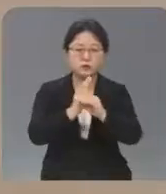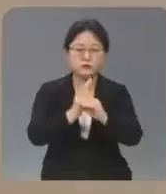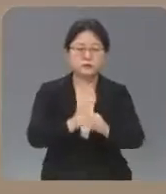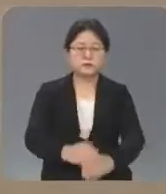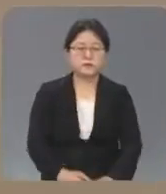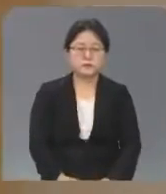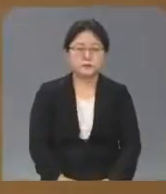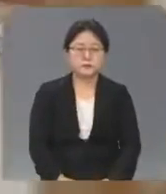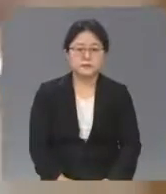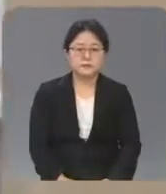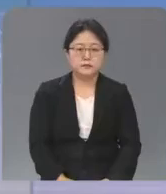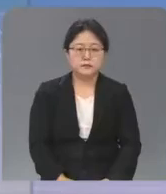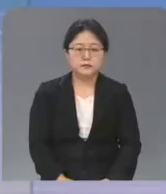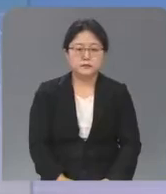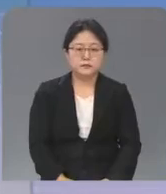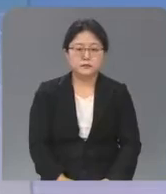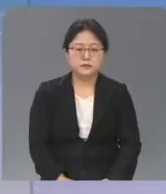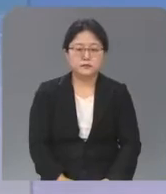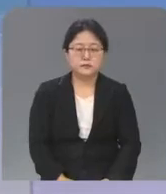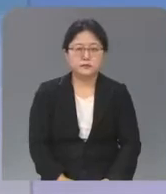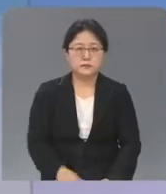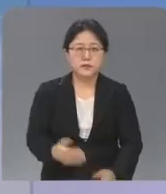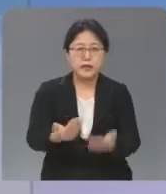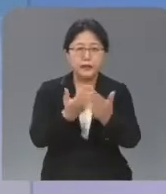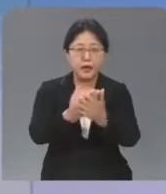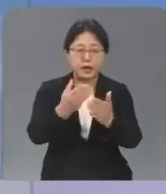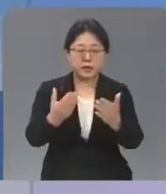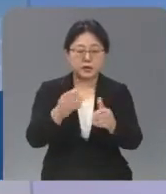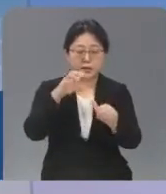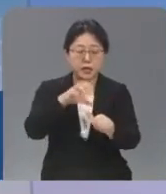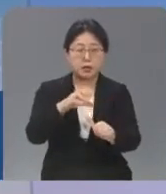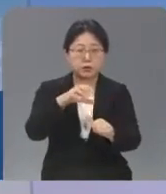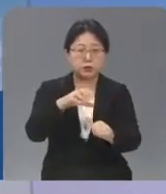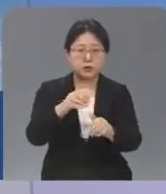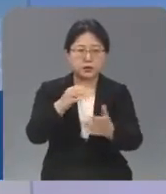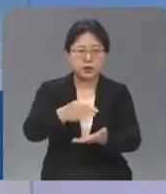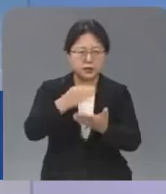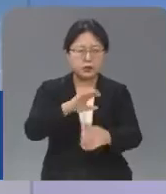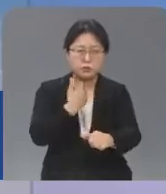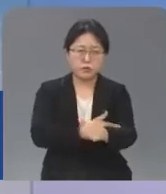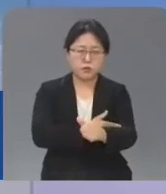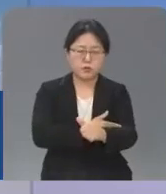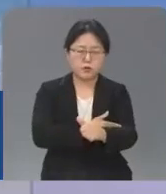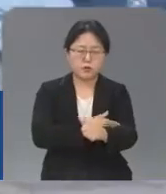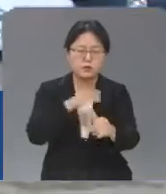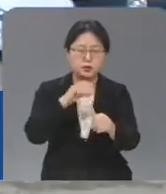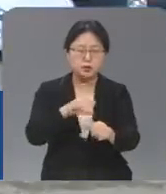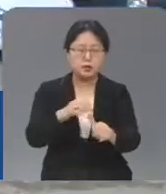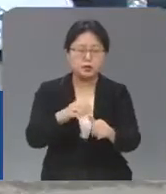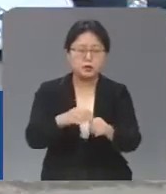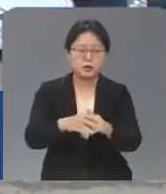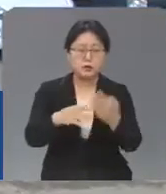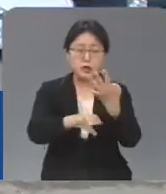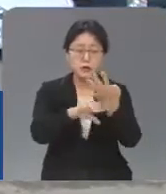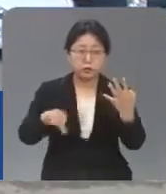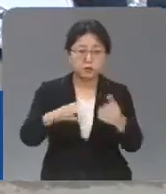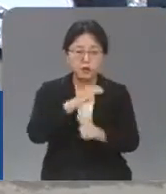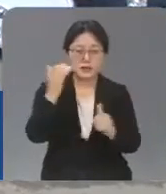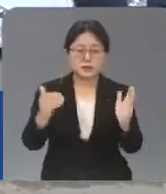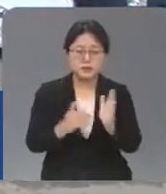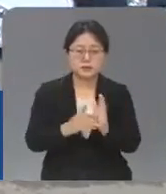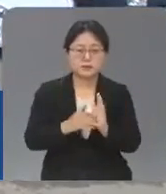비롯해서 무신고 미용업 영업 25건입니다. 광주시는 위반 업소에 행정처분을 내리도록 하고 일부